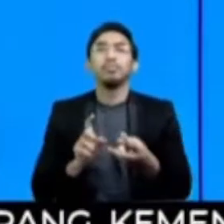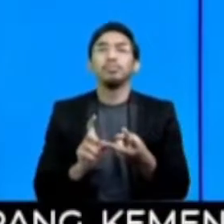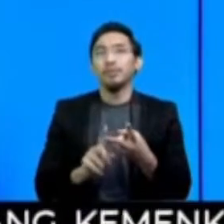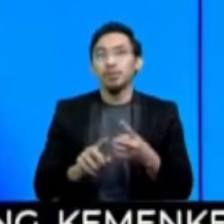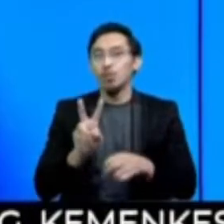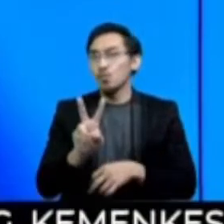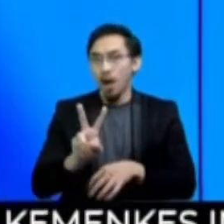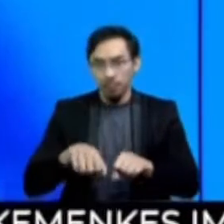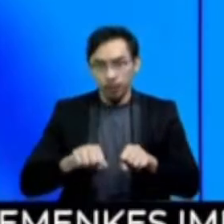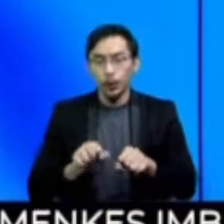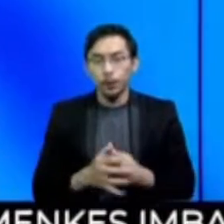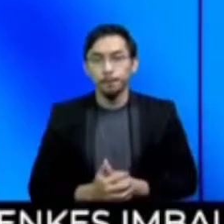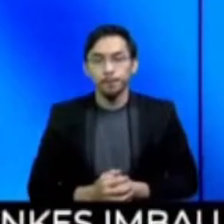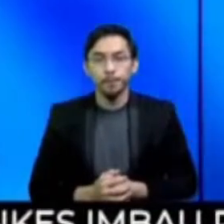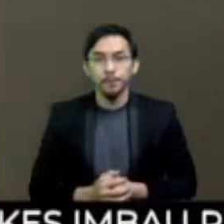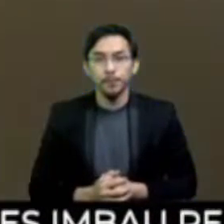dua sepeda motor.